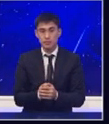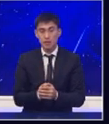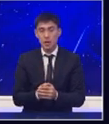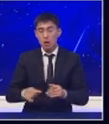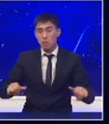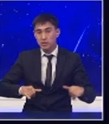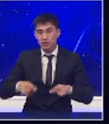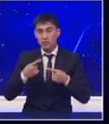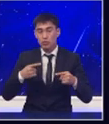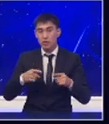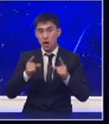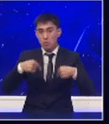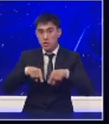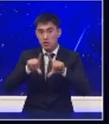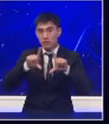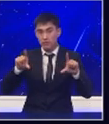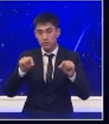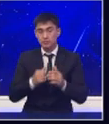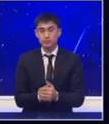базаров и других объектов.